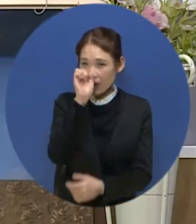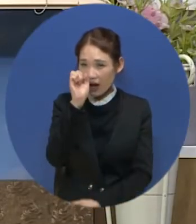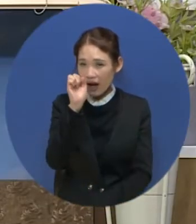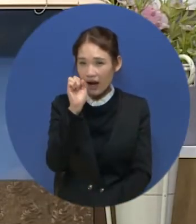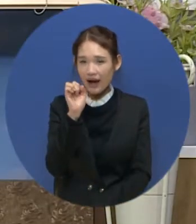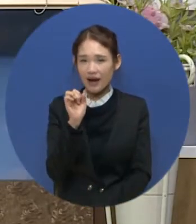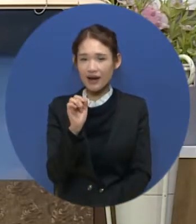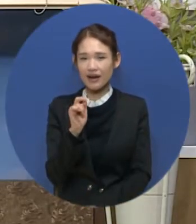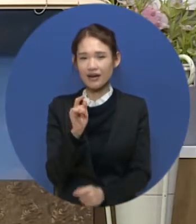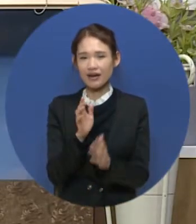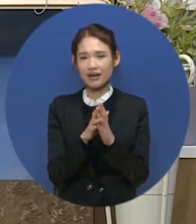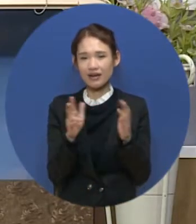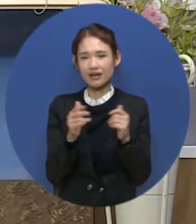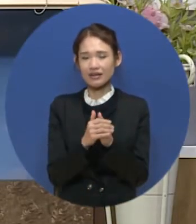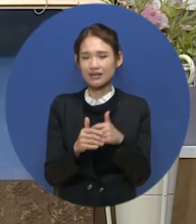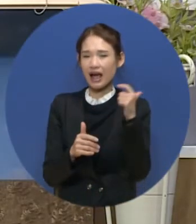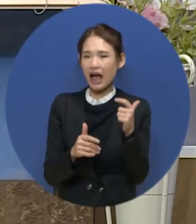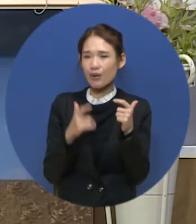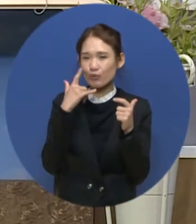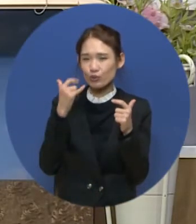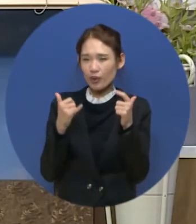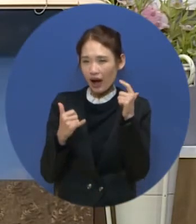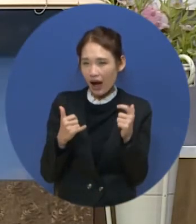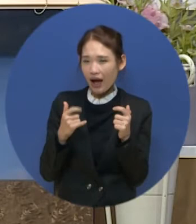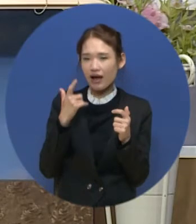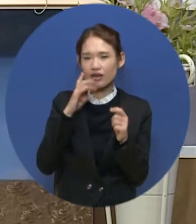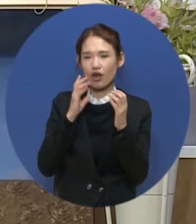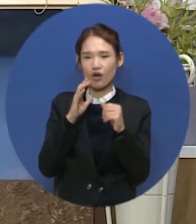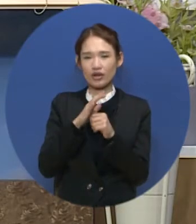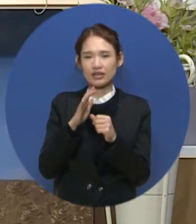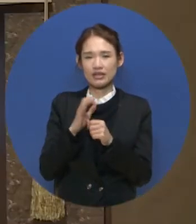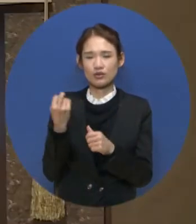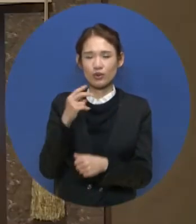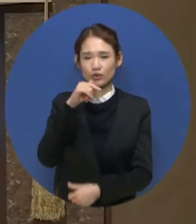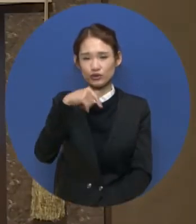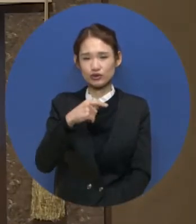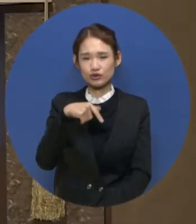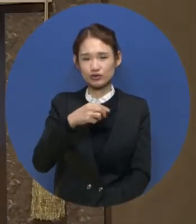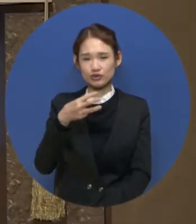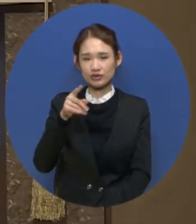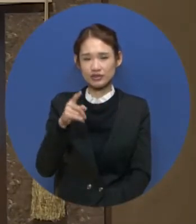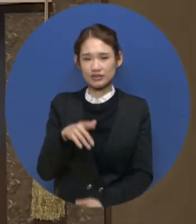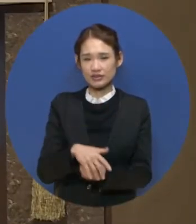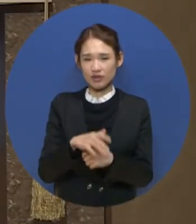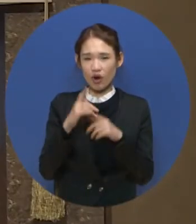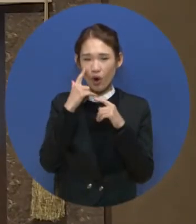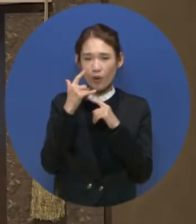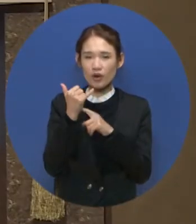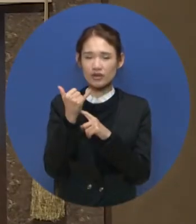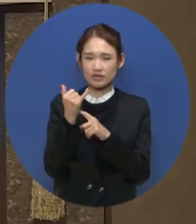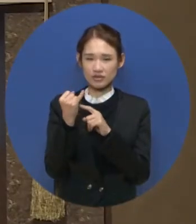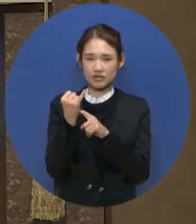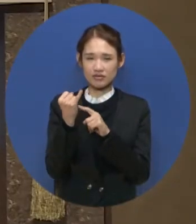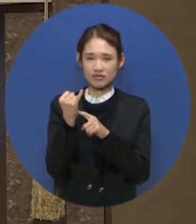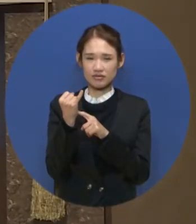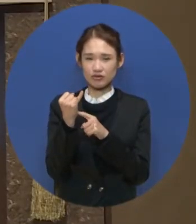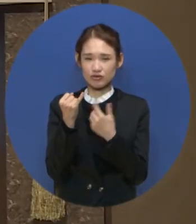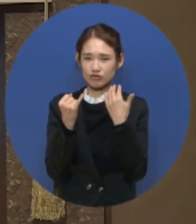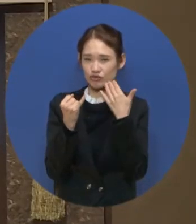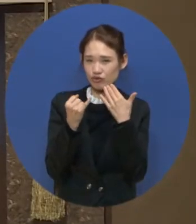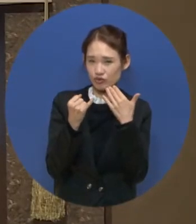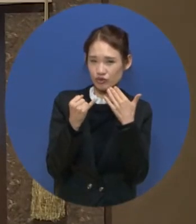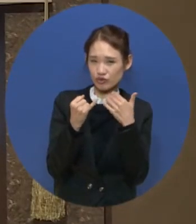좋아하시는. 좋아하는 거는 강한 부모, 강한 어린이와 이 스누젤렌입니다. 강한 부모, 강한 어린이는 어머님들이